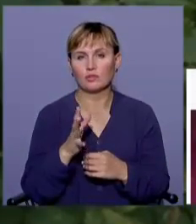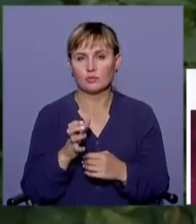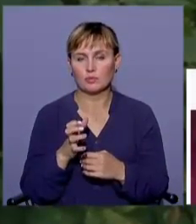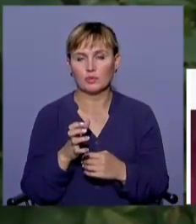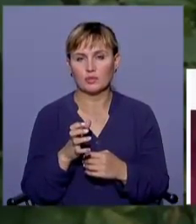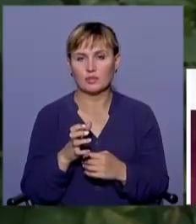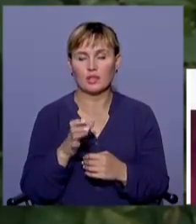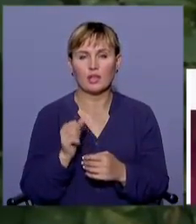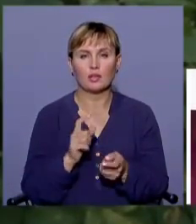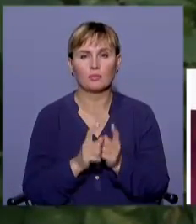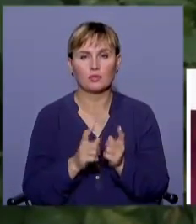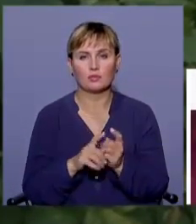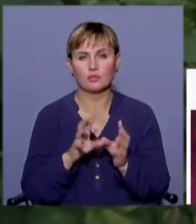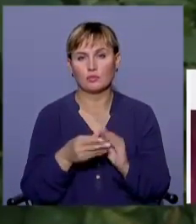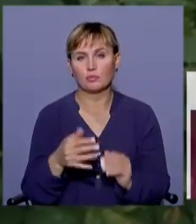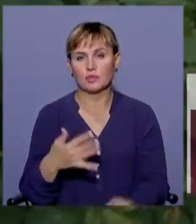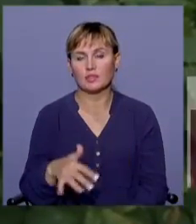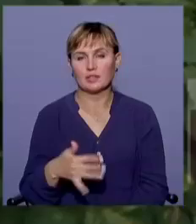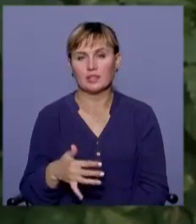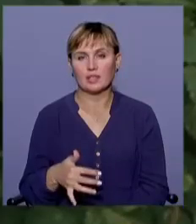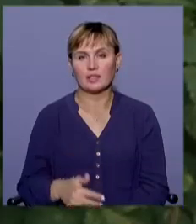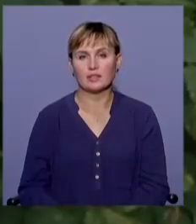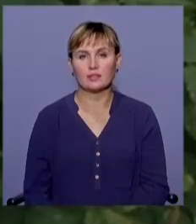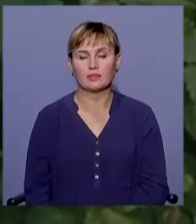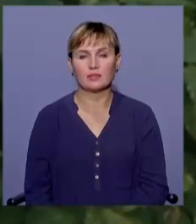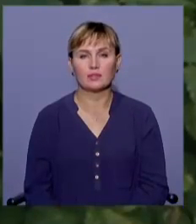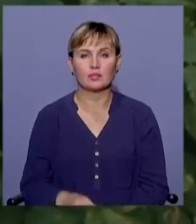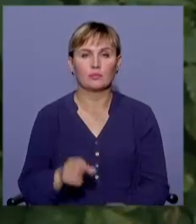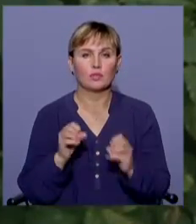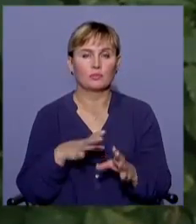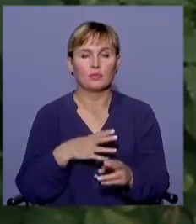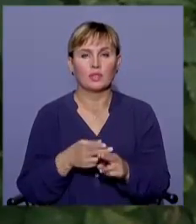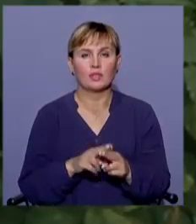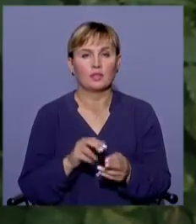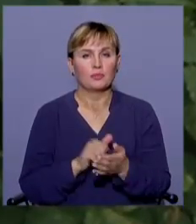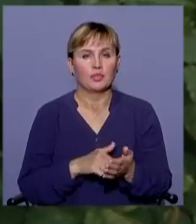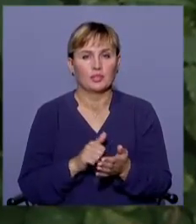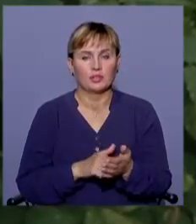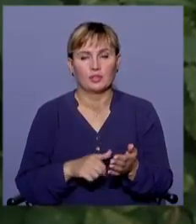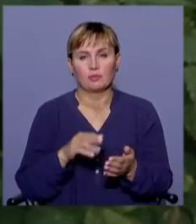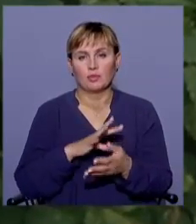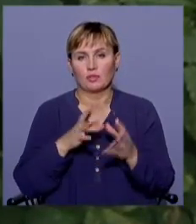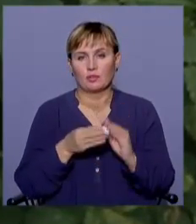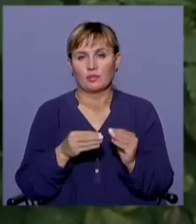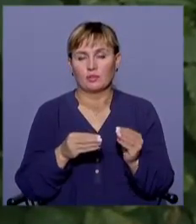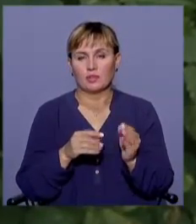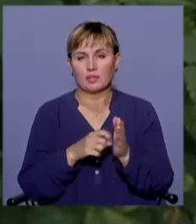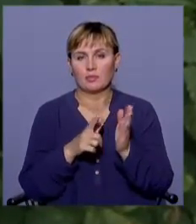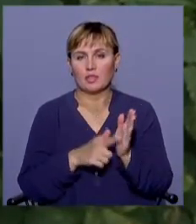а сурдопереводчиков всего 50. И, может быть, по этой причине, к примеру, по итогам 2017